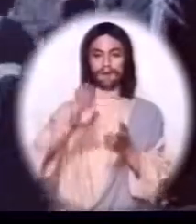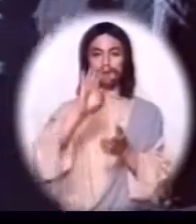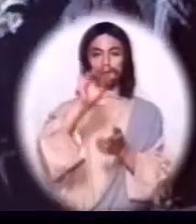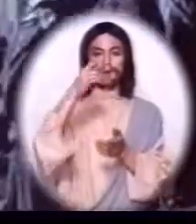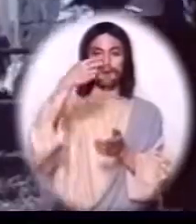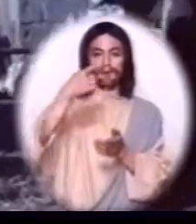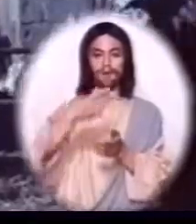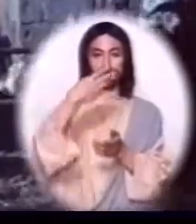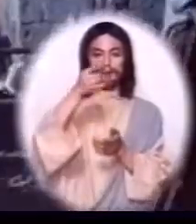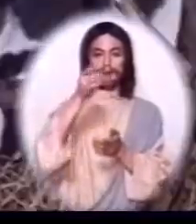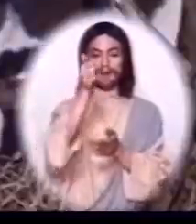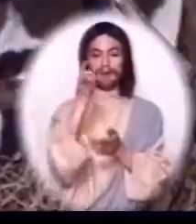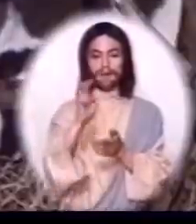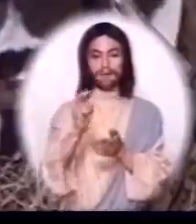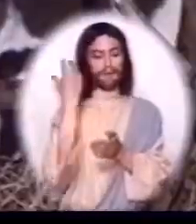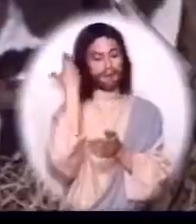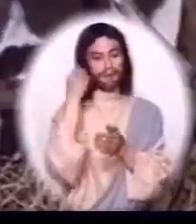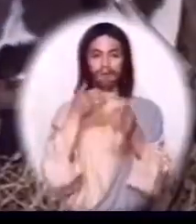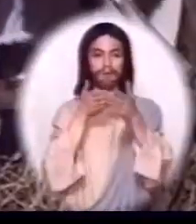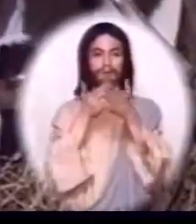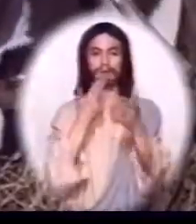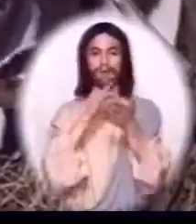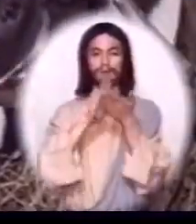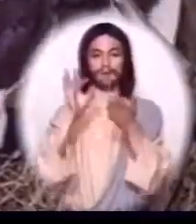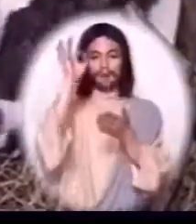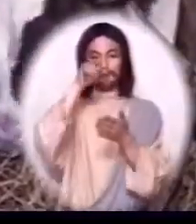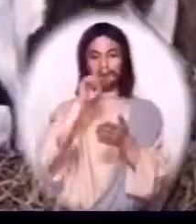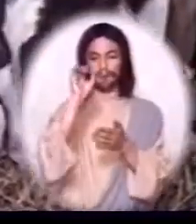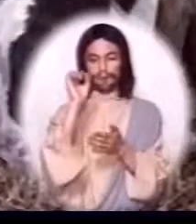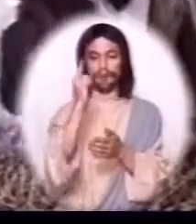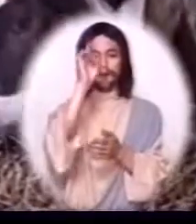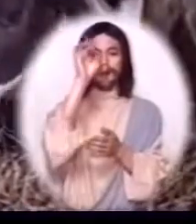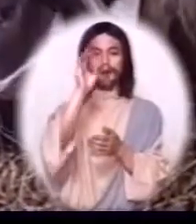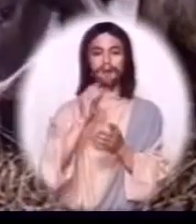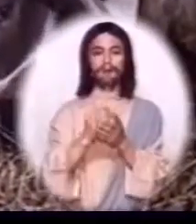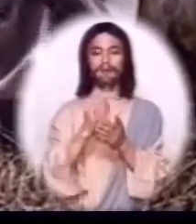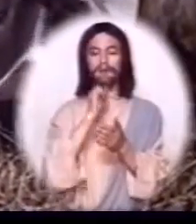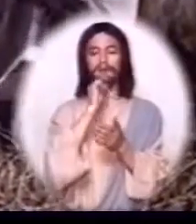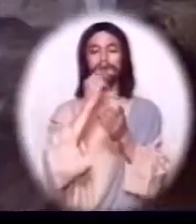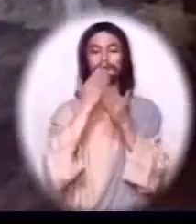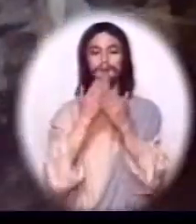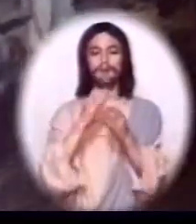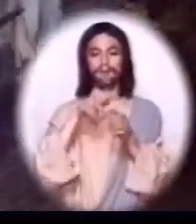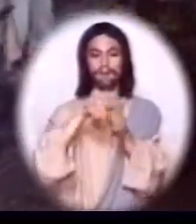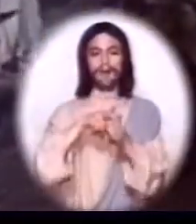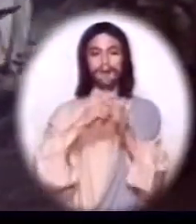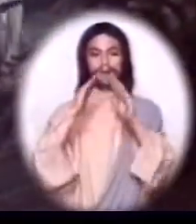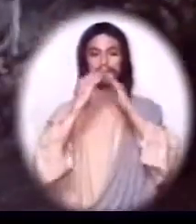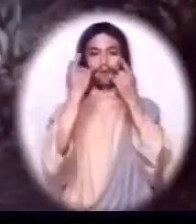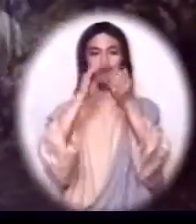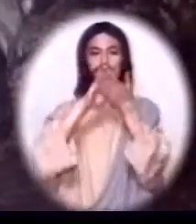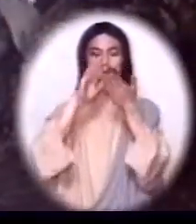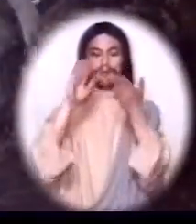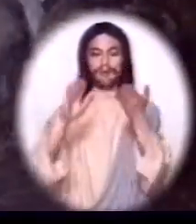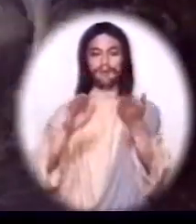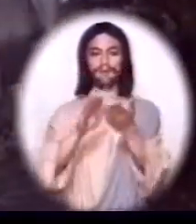그러나 베들레헴에는 그들이 묵을 방이 없었습니다. 그들이 찾을 수 있었던 유일한 거처는 누추한 마구간뿐이었습니다.